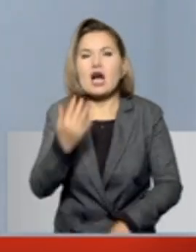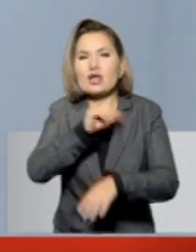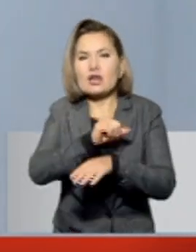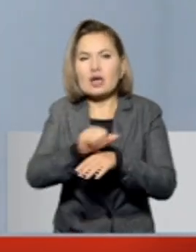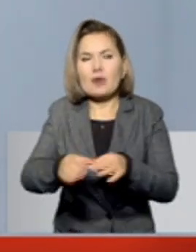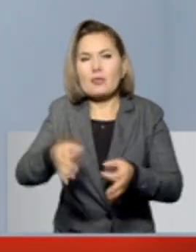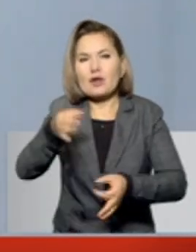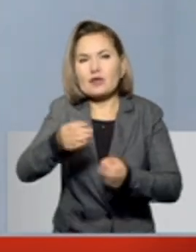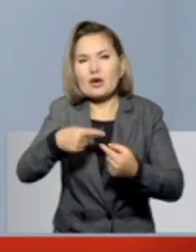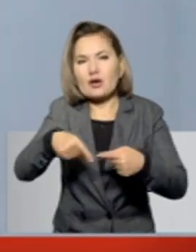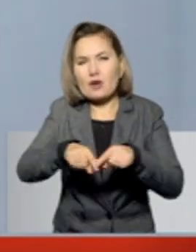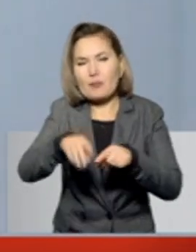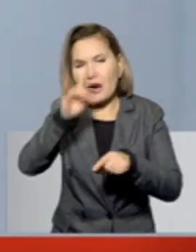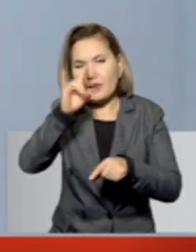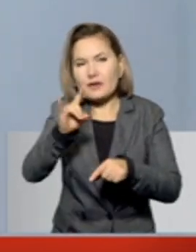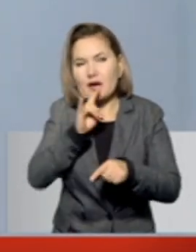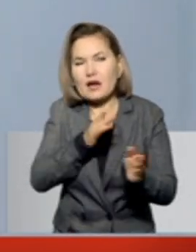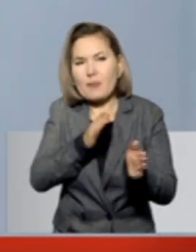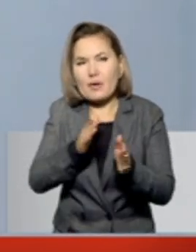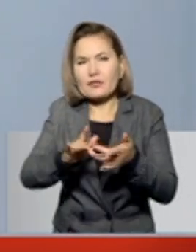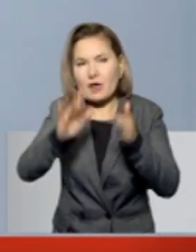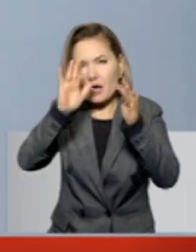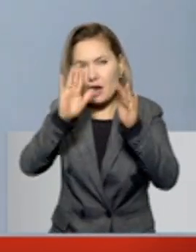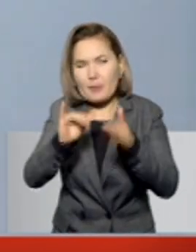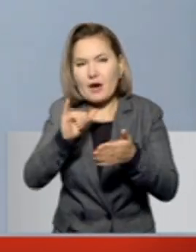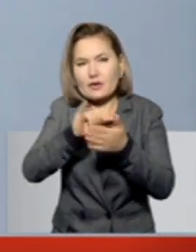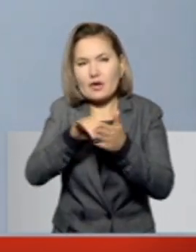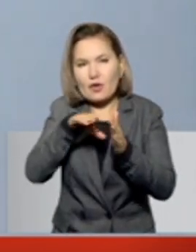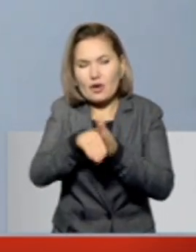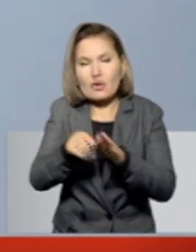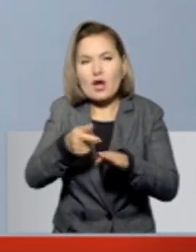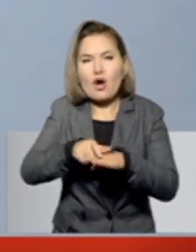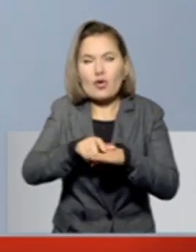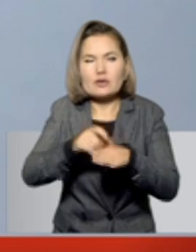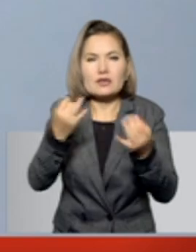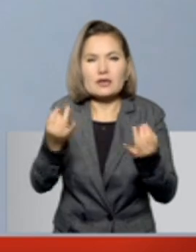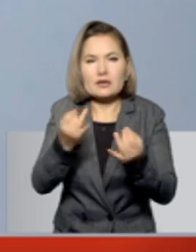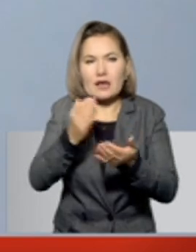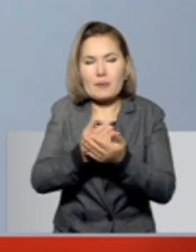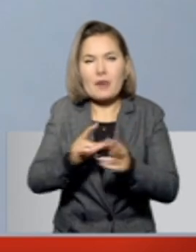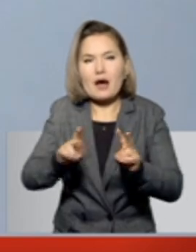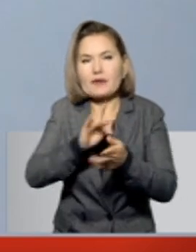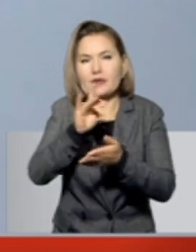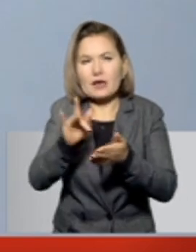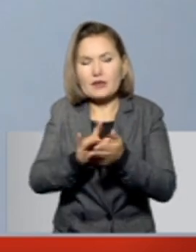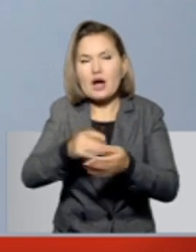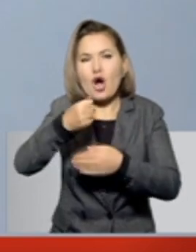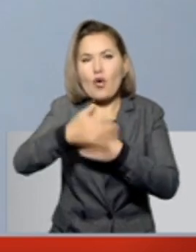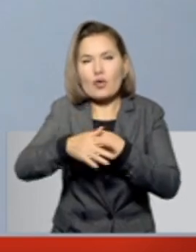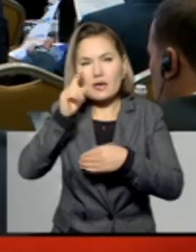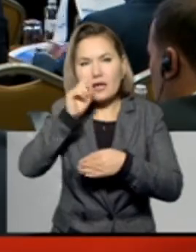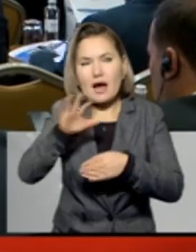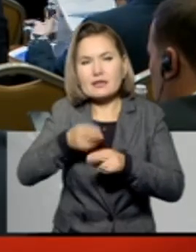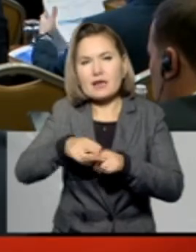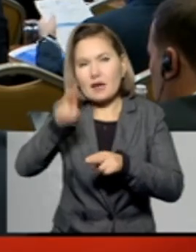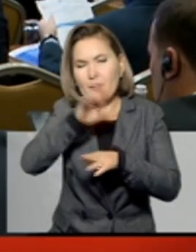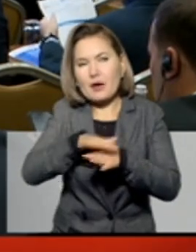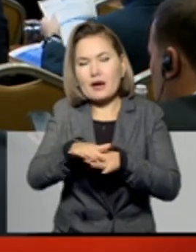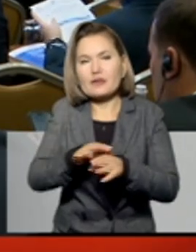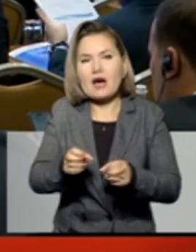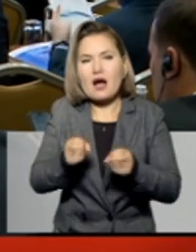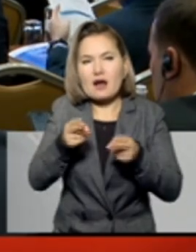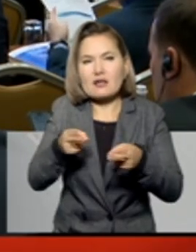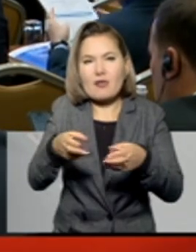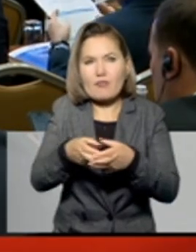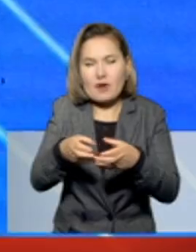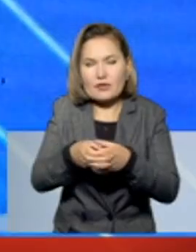Шетелдік сот органдары Қазақстандық жүйенің цифрландырылу тәжірибесіне қызығушылық танытып отыр. Астанада өтіп жатқан Орталық Азия елдерінің қылмыстық сот төрелігі